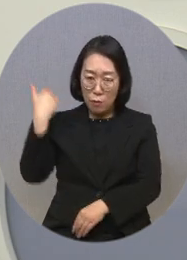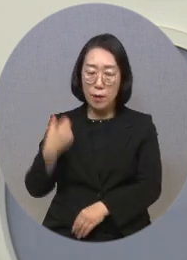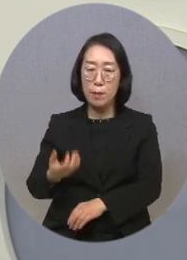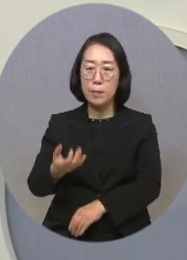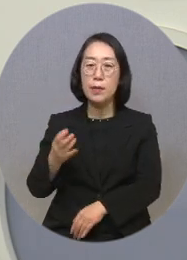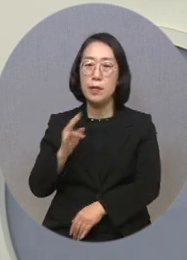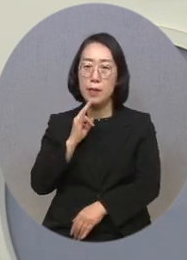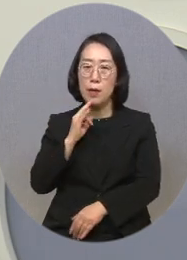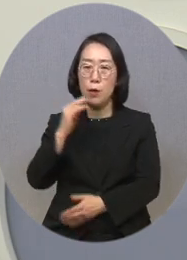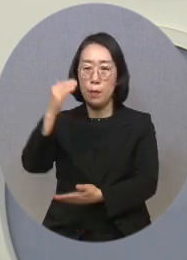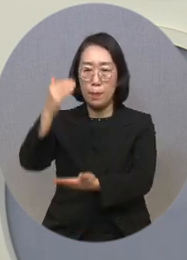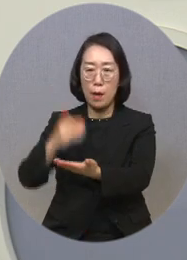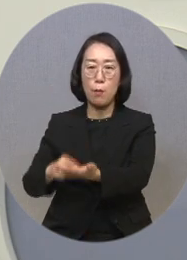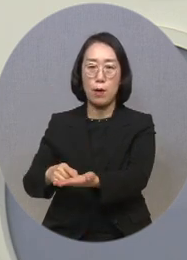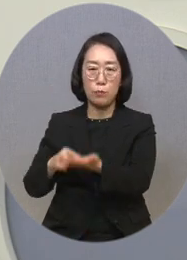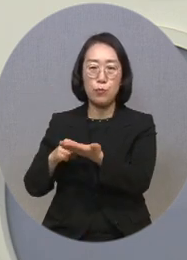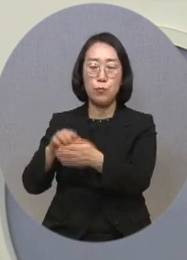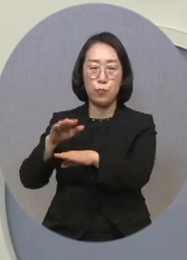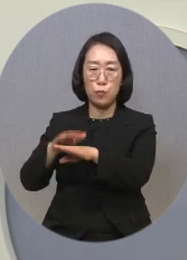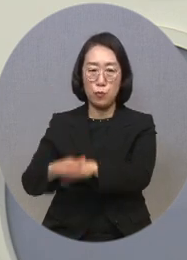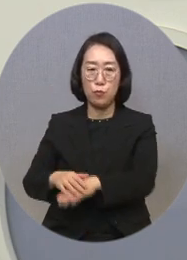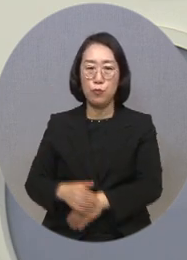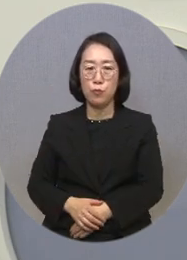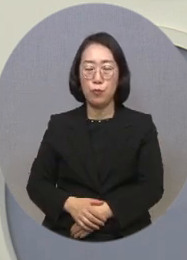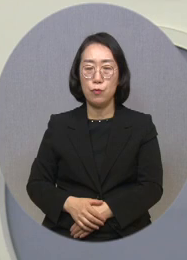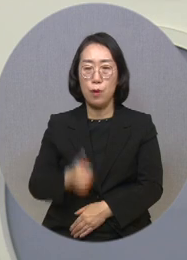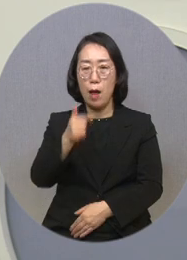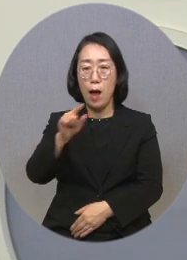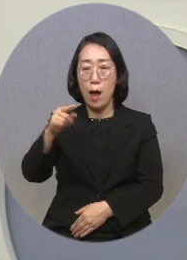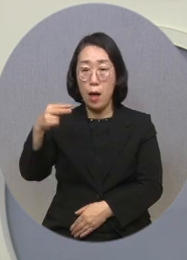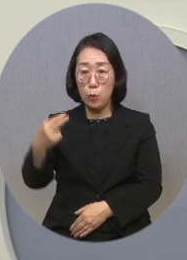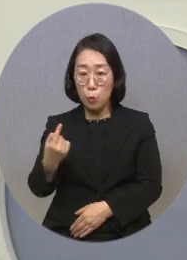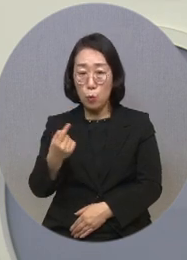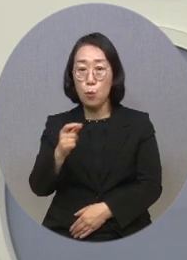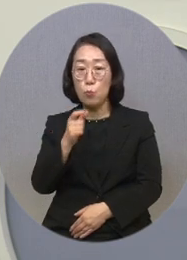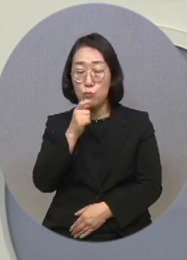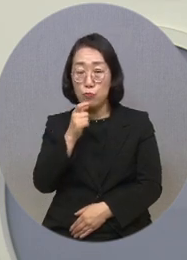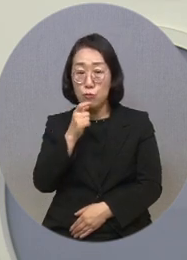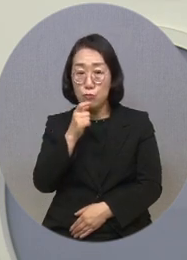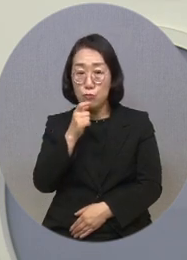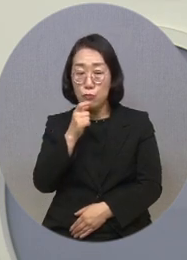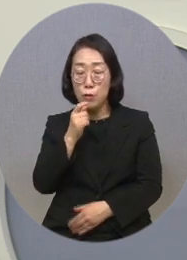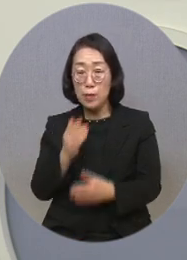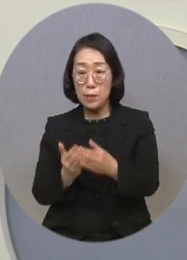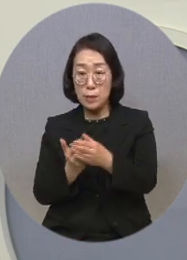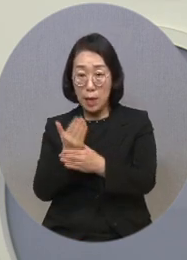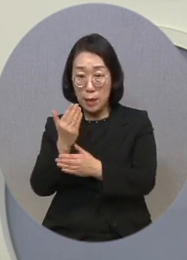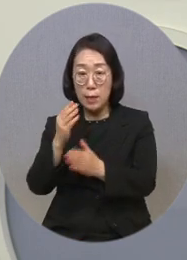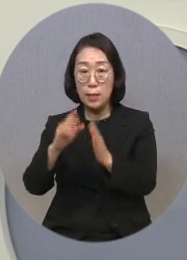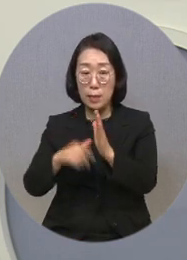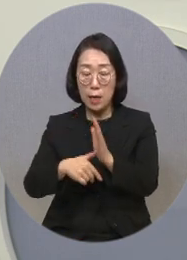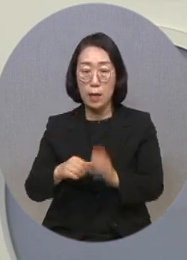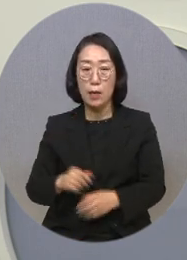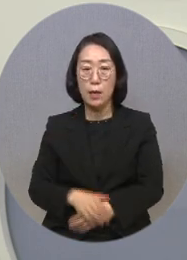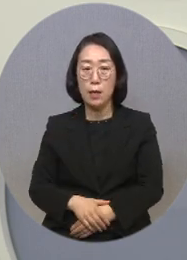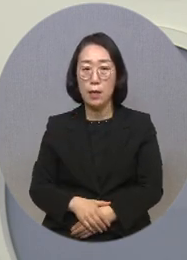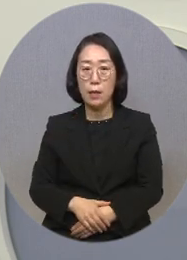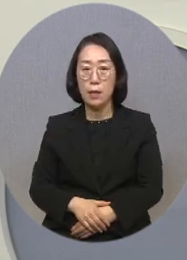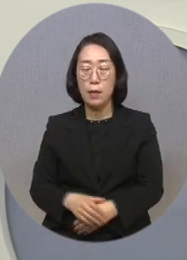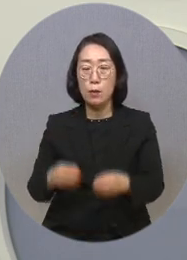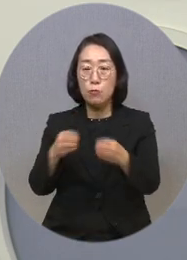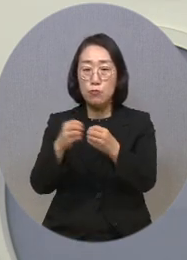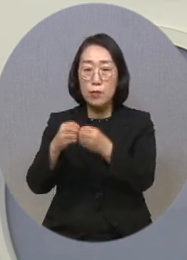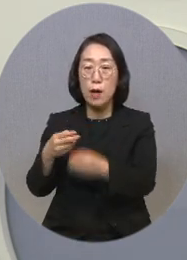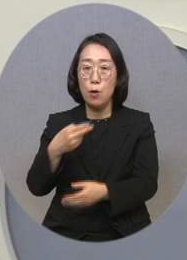거예요. 하도라는 거는 물이 상생하는 시대 때, 그 옛날 그 시대 때 글이